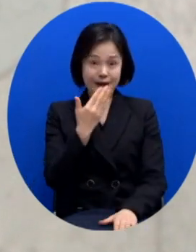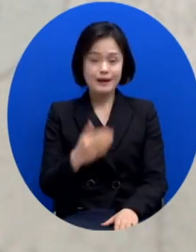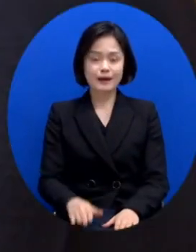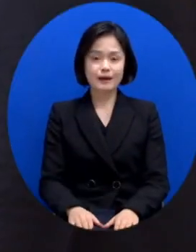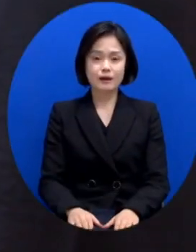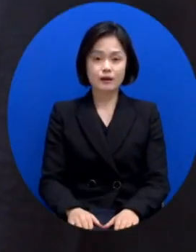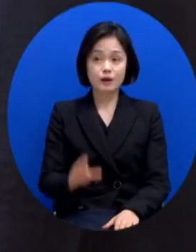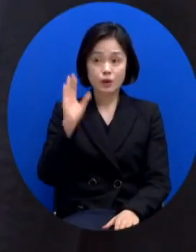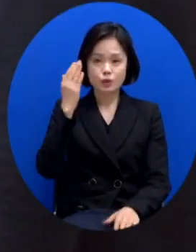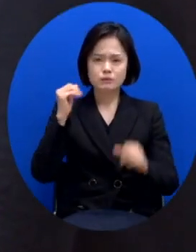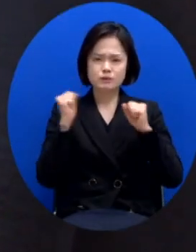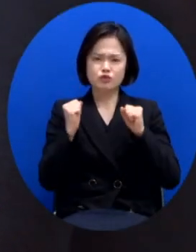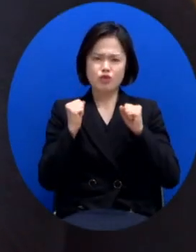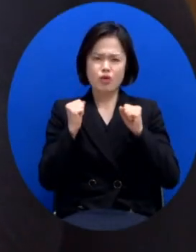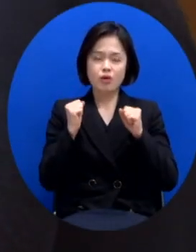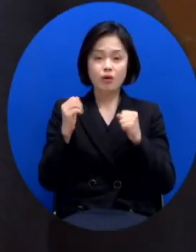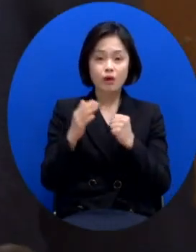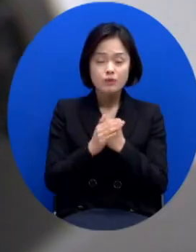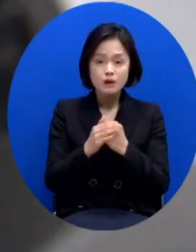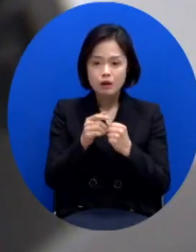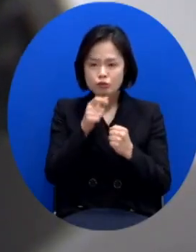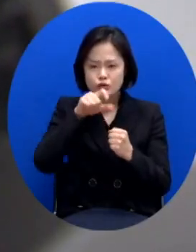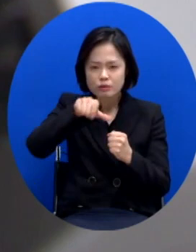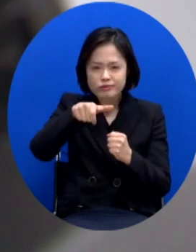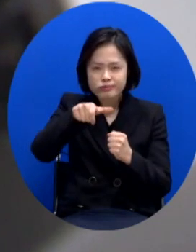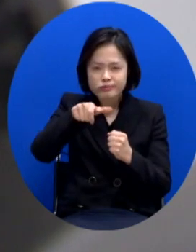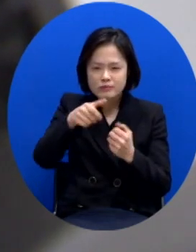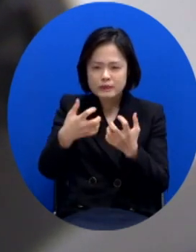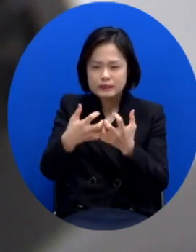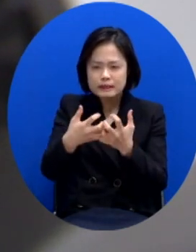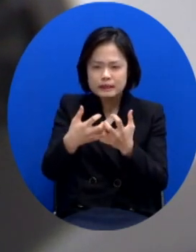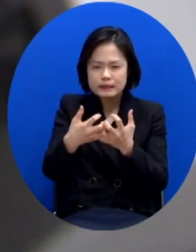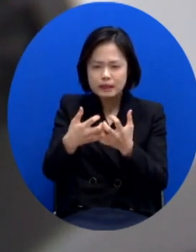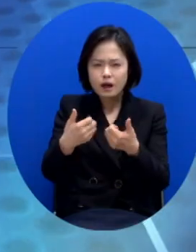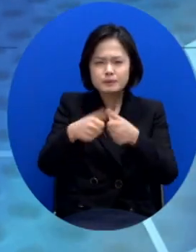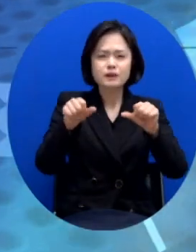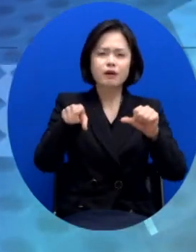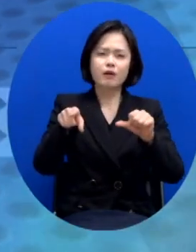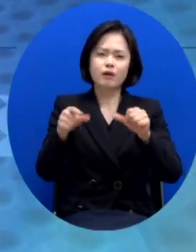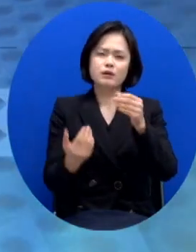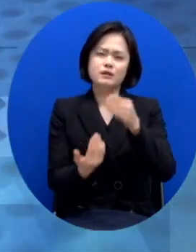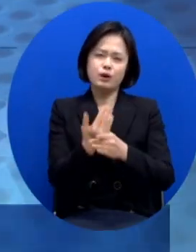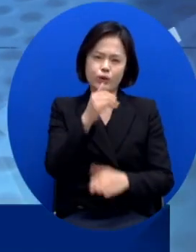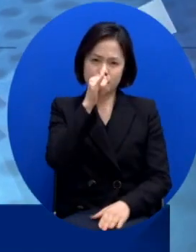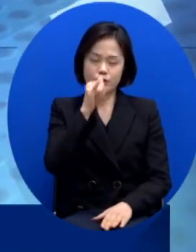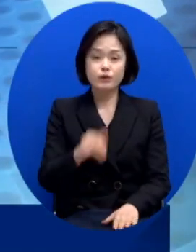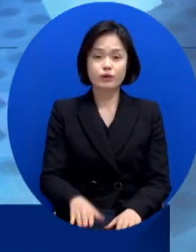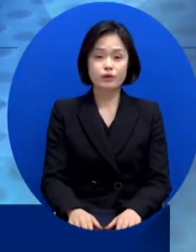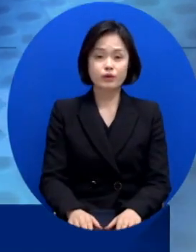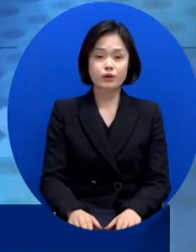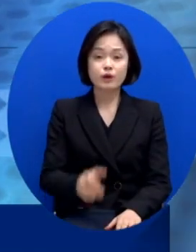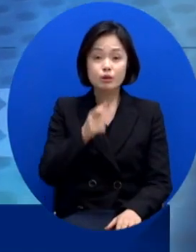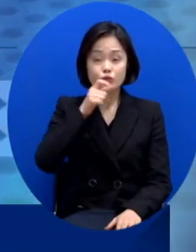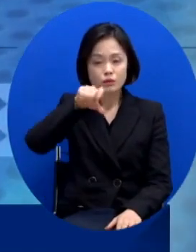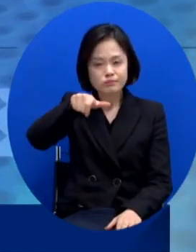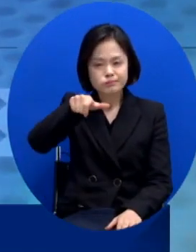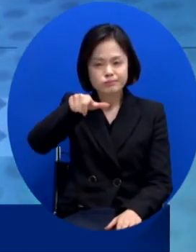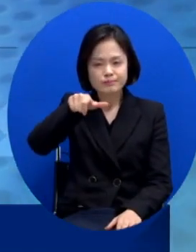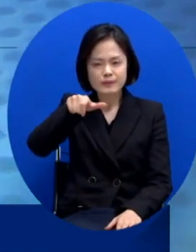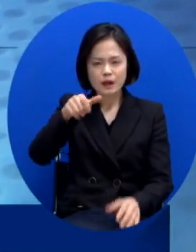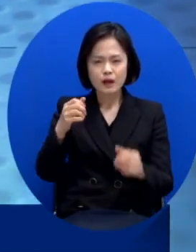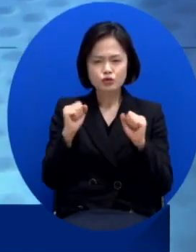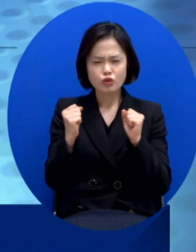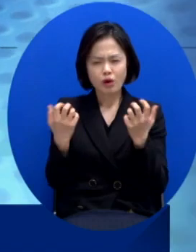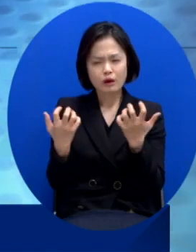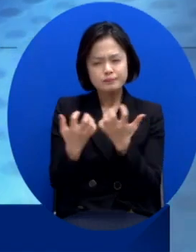날씨가 주어질 경우 동파 로 인한 전기 사고도 발생할 수 있다고 좋아합니다 수도원 이런게 터져라 어려서 터지며